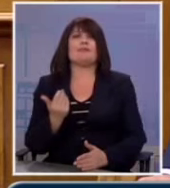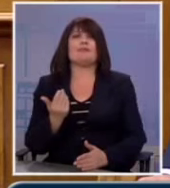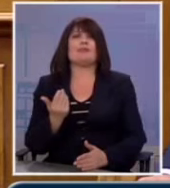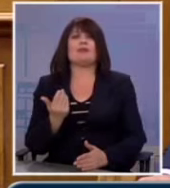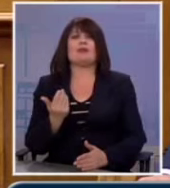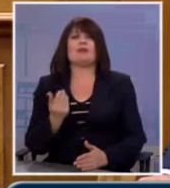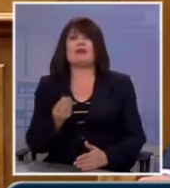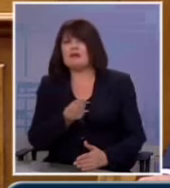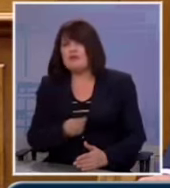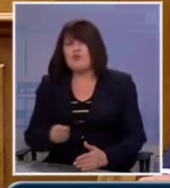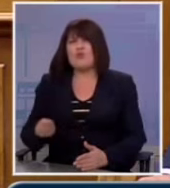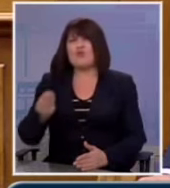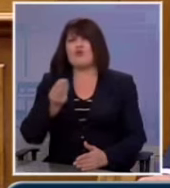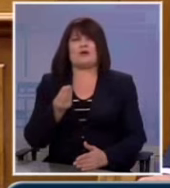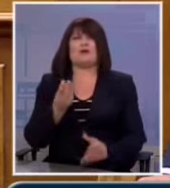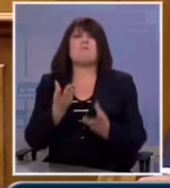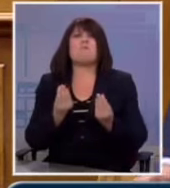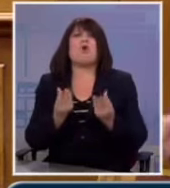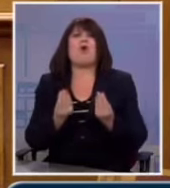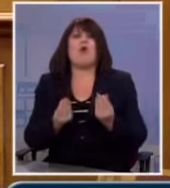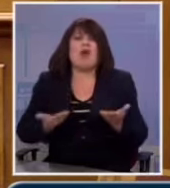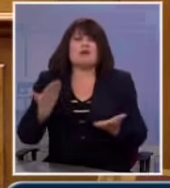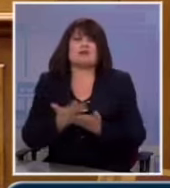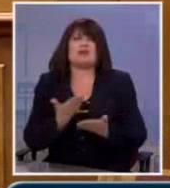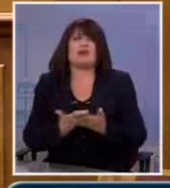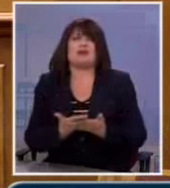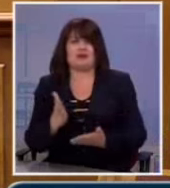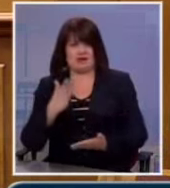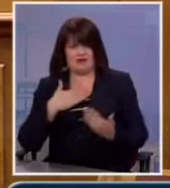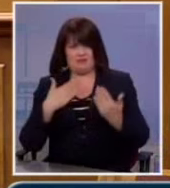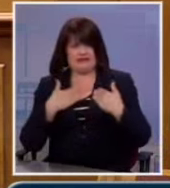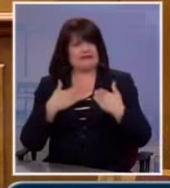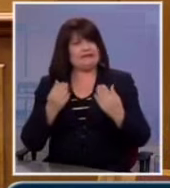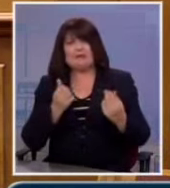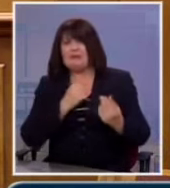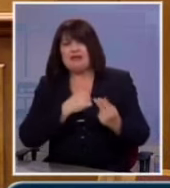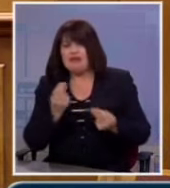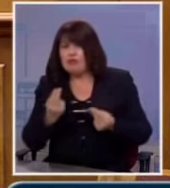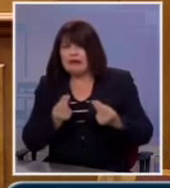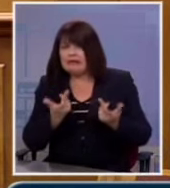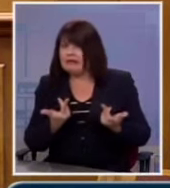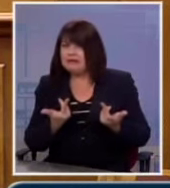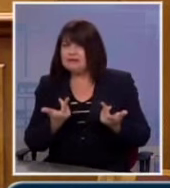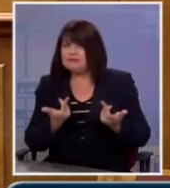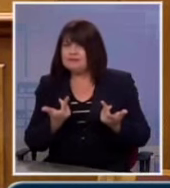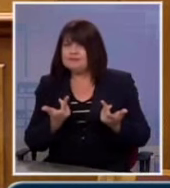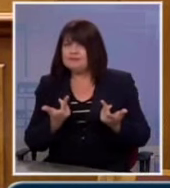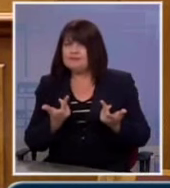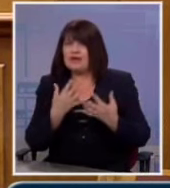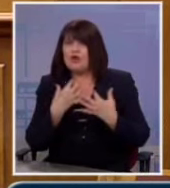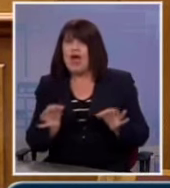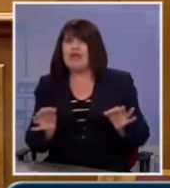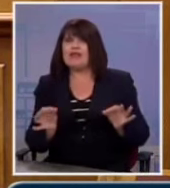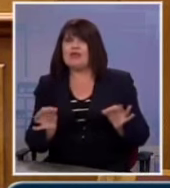Υψηλά δημοσιονομικά, υψηλά υπερβολικές απαιτήσεις σε σχέση με τη δική μας εκτίμηση για το δημοσιονομικό κενό,